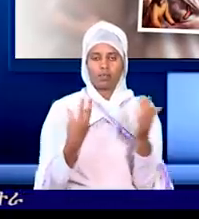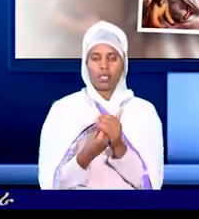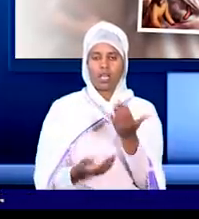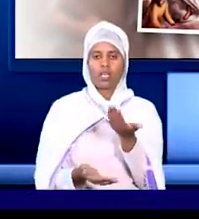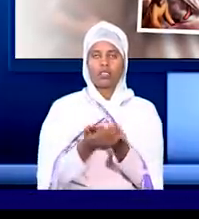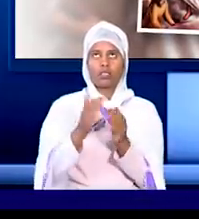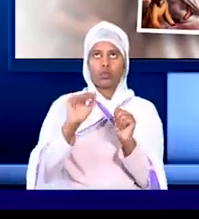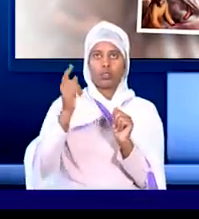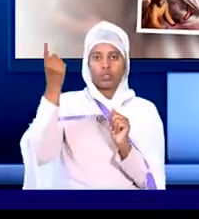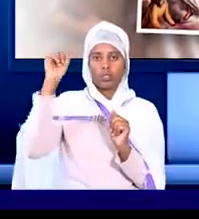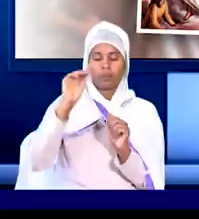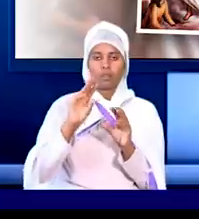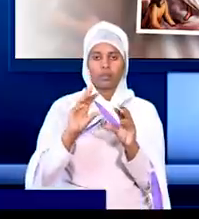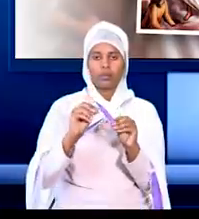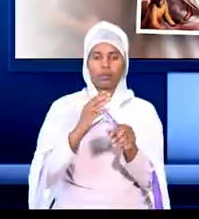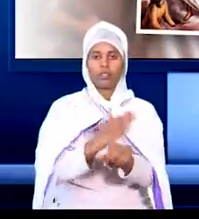ንሕንዓና ጸግዕና ኮንካና